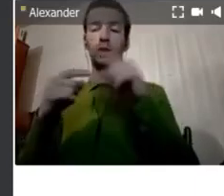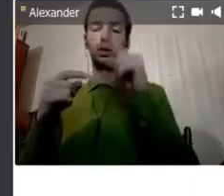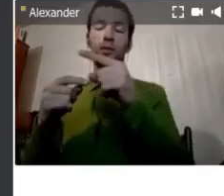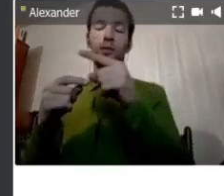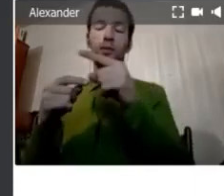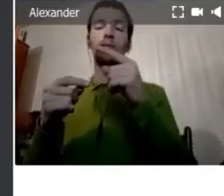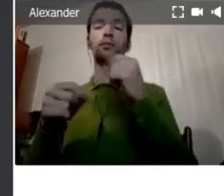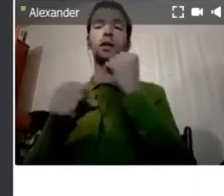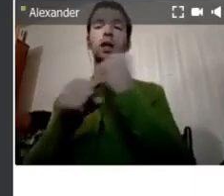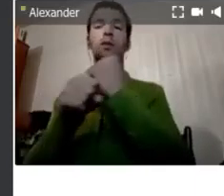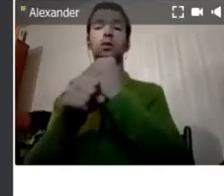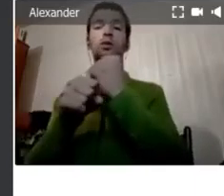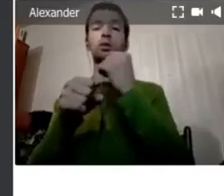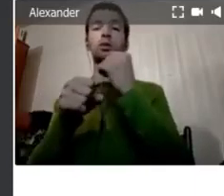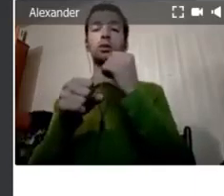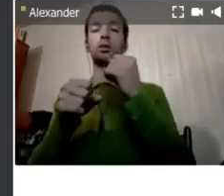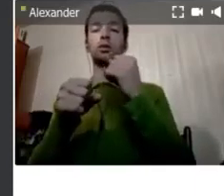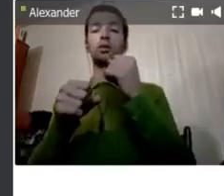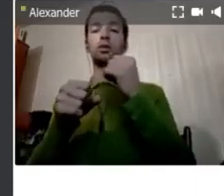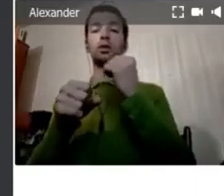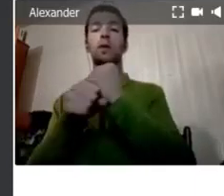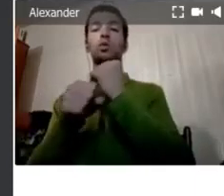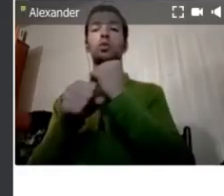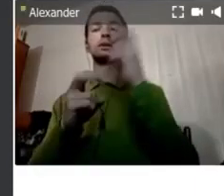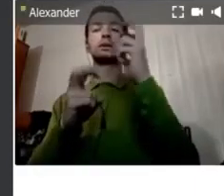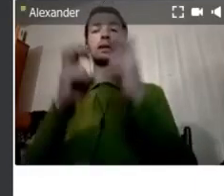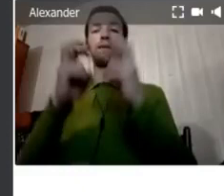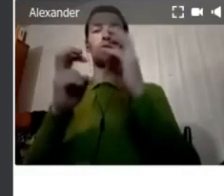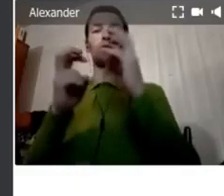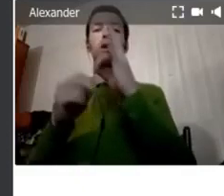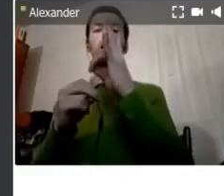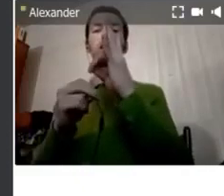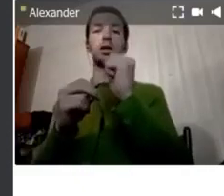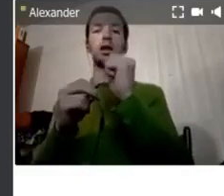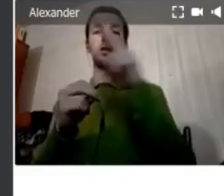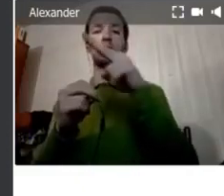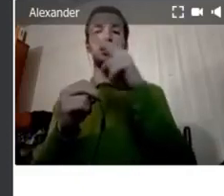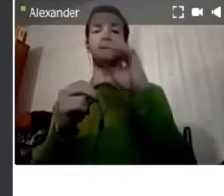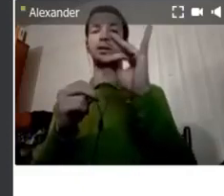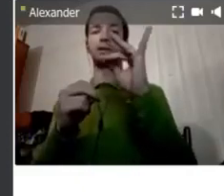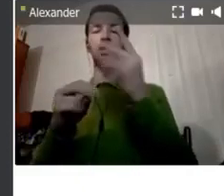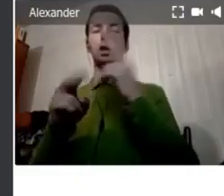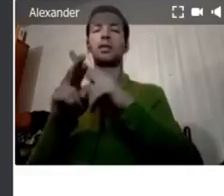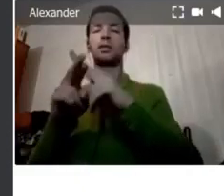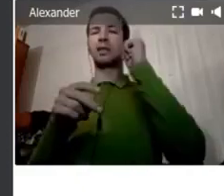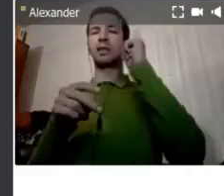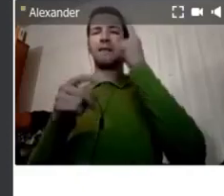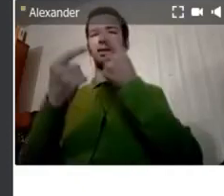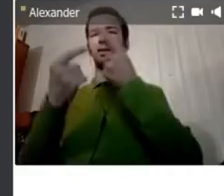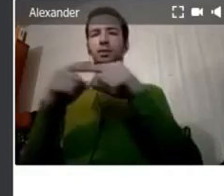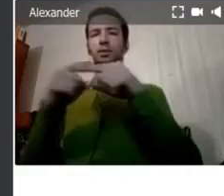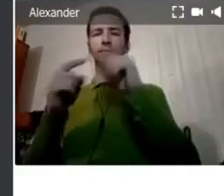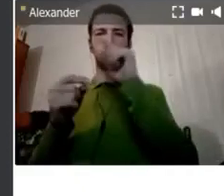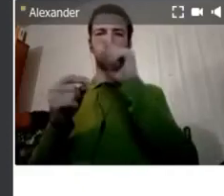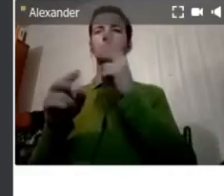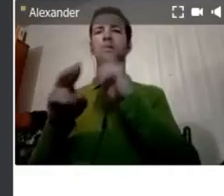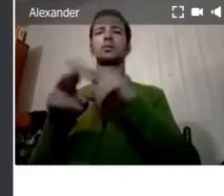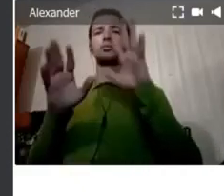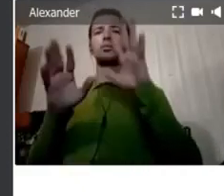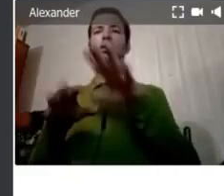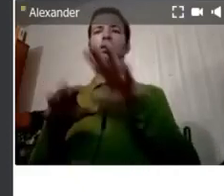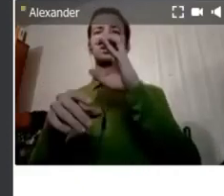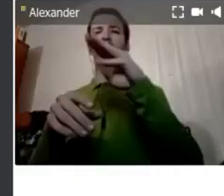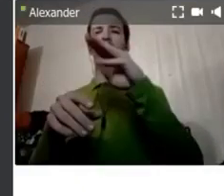в ноябре месяце. Я искренне всех приглашаю. Скоро появится на сайте уже информация, и мы